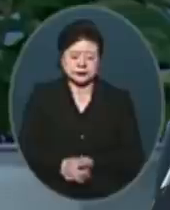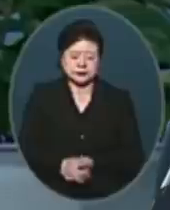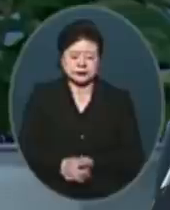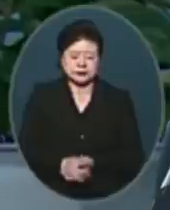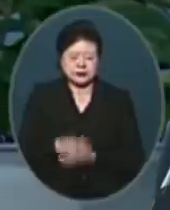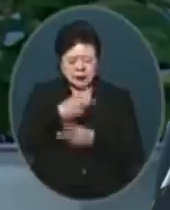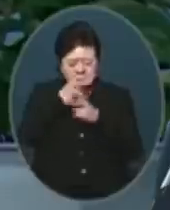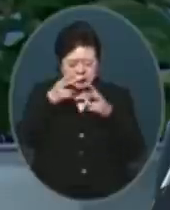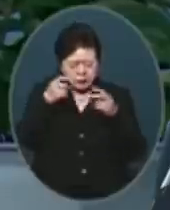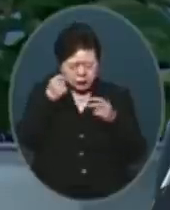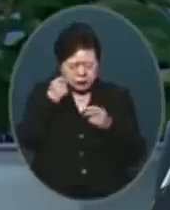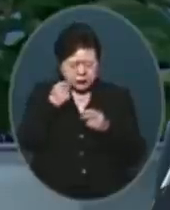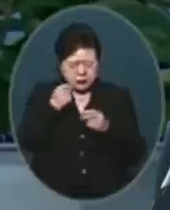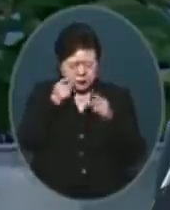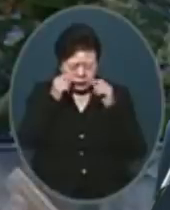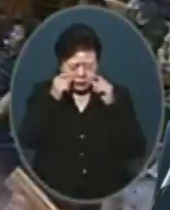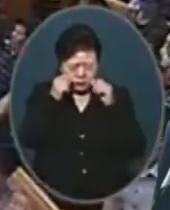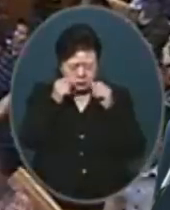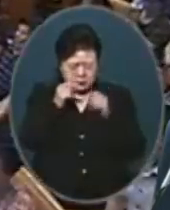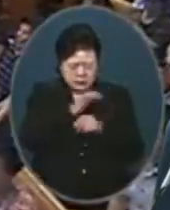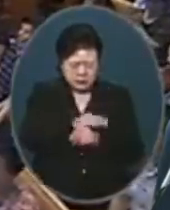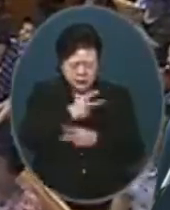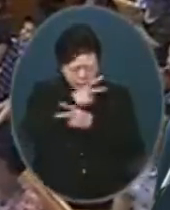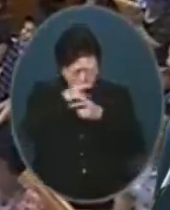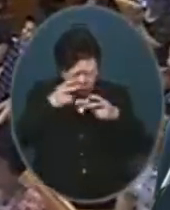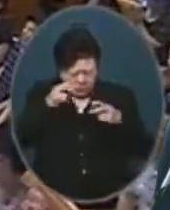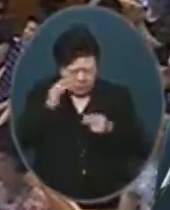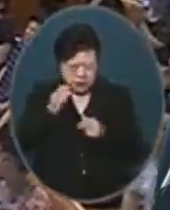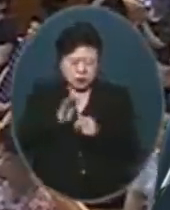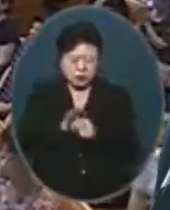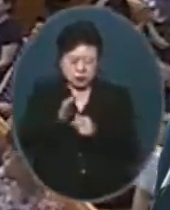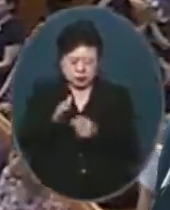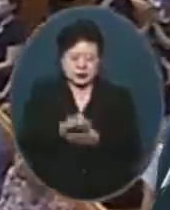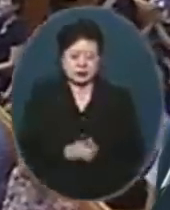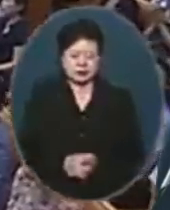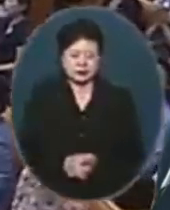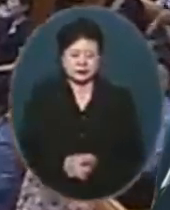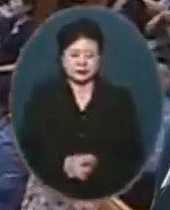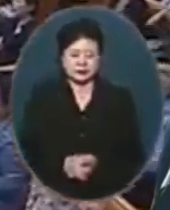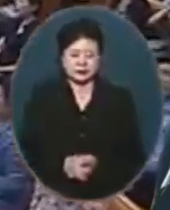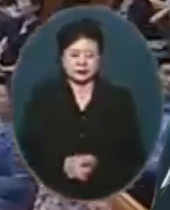잘 잠을 못 자는 사람이 잠을 잘 자게 되었습니다.